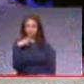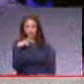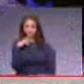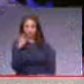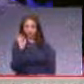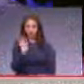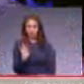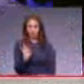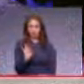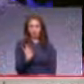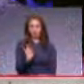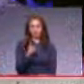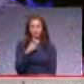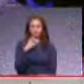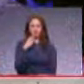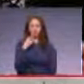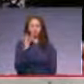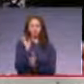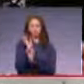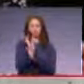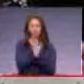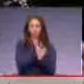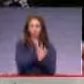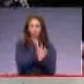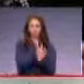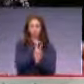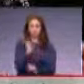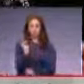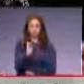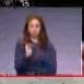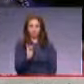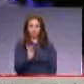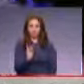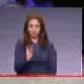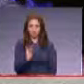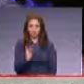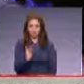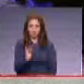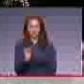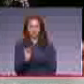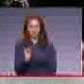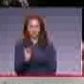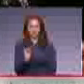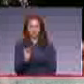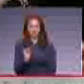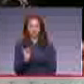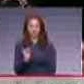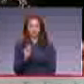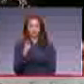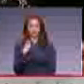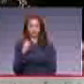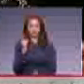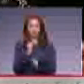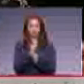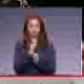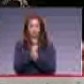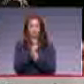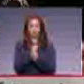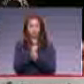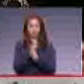ما ينفصلش عن الدور طول ما بيأدي الدور، ولا بتفصلي؟ لا ما افصلش طول ما انا